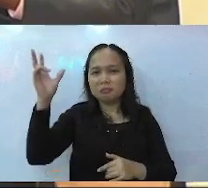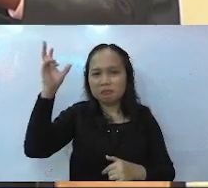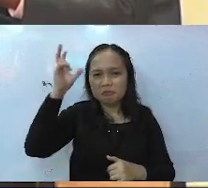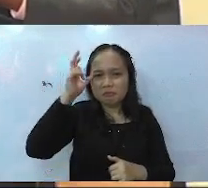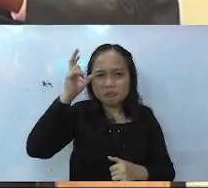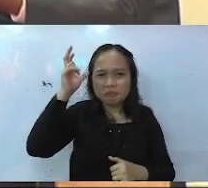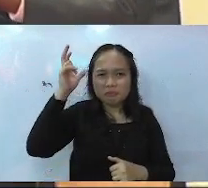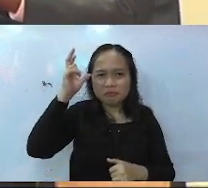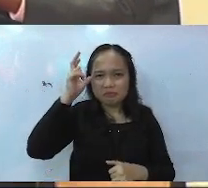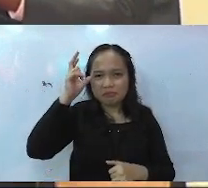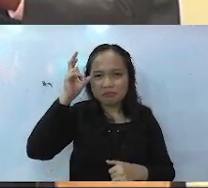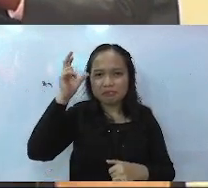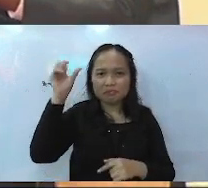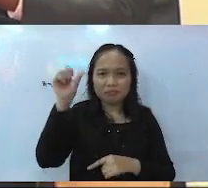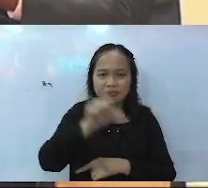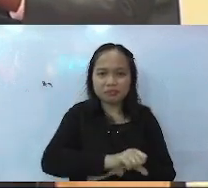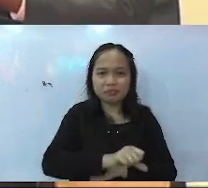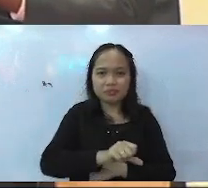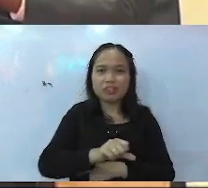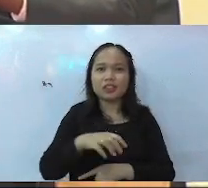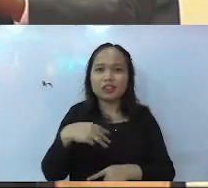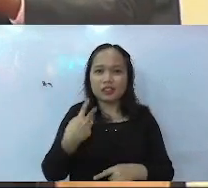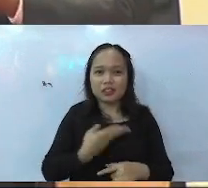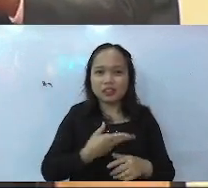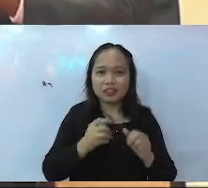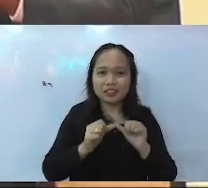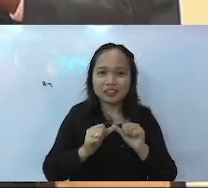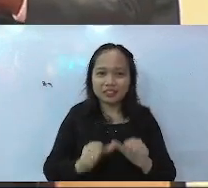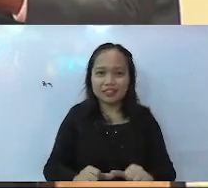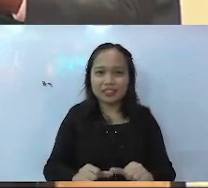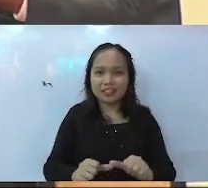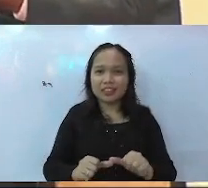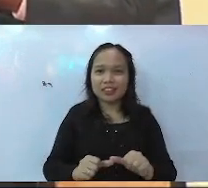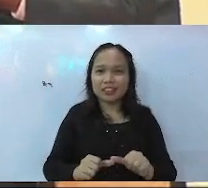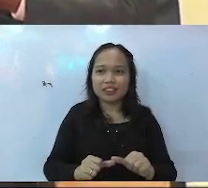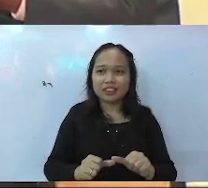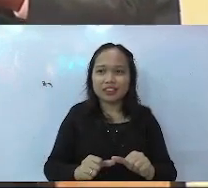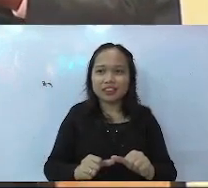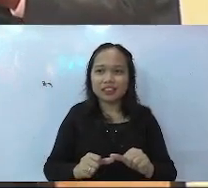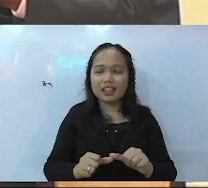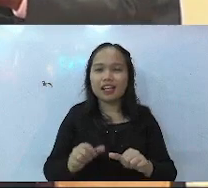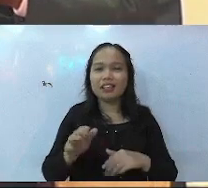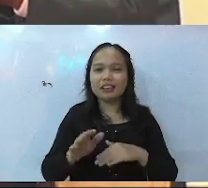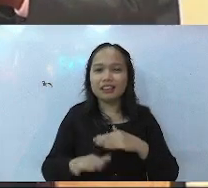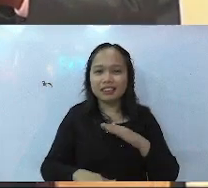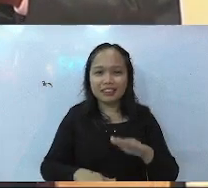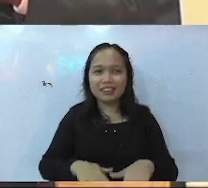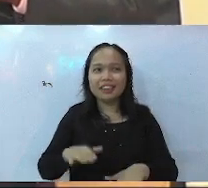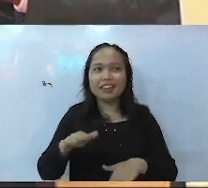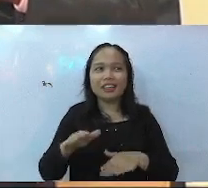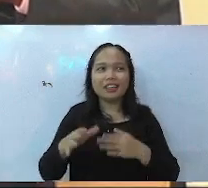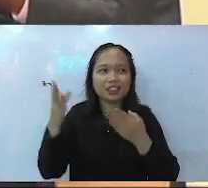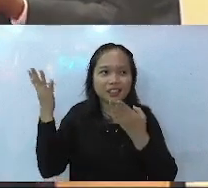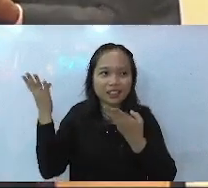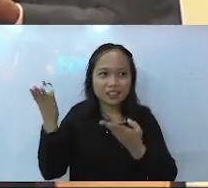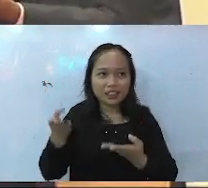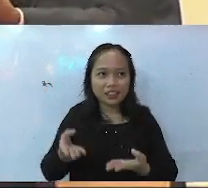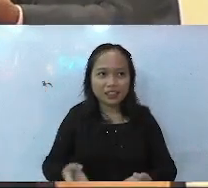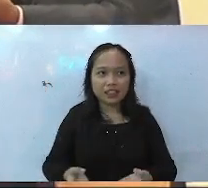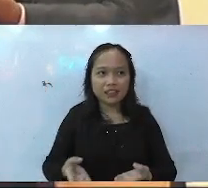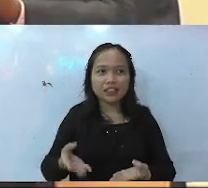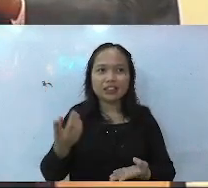naan tulin mo ang lakad Dal ng